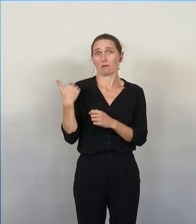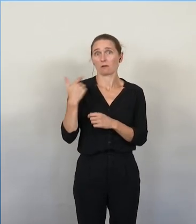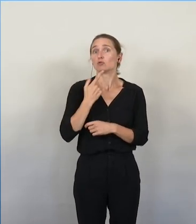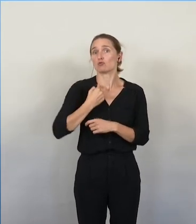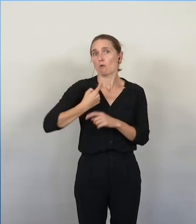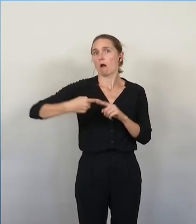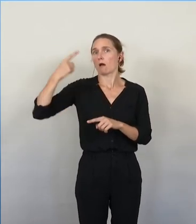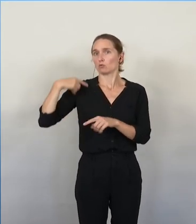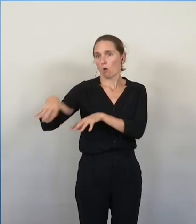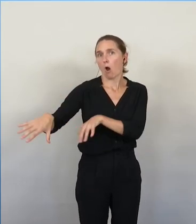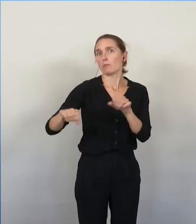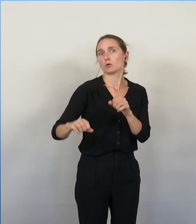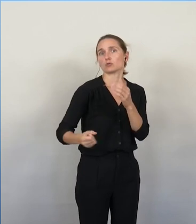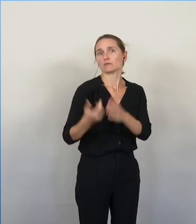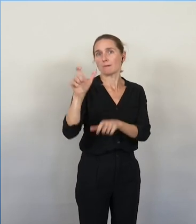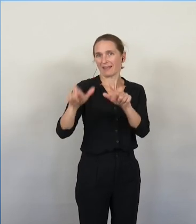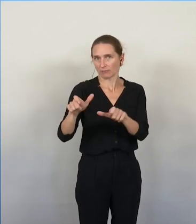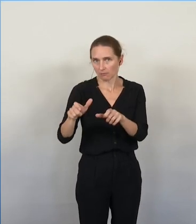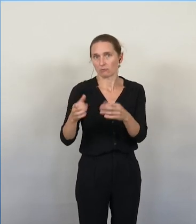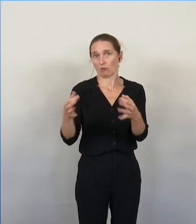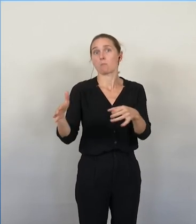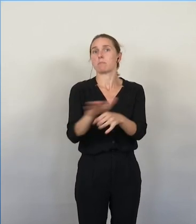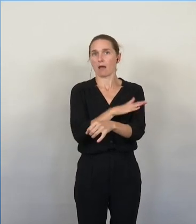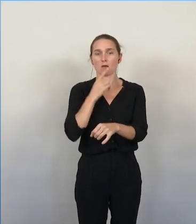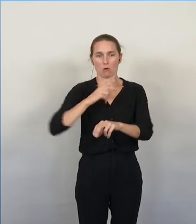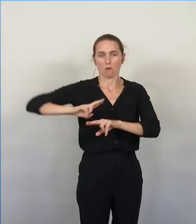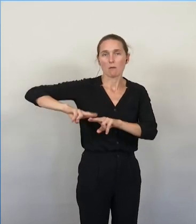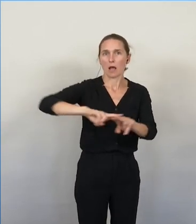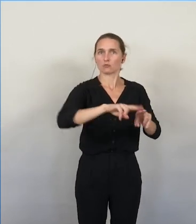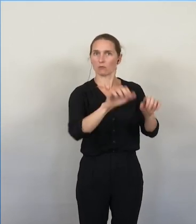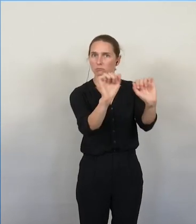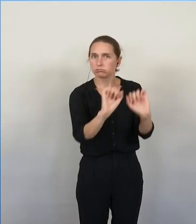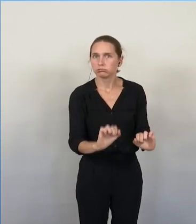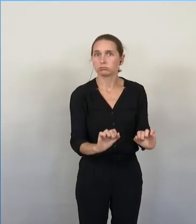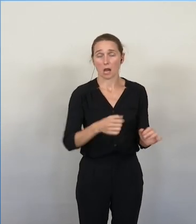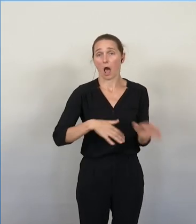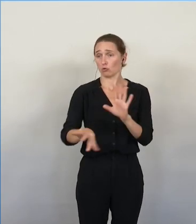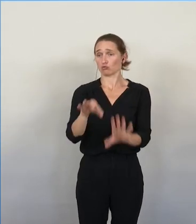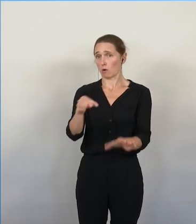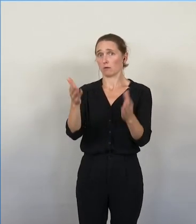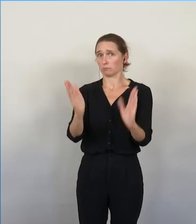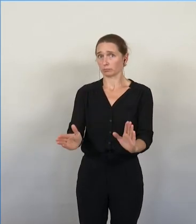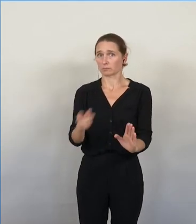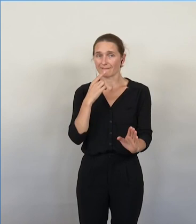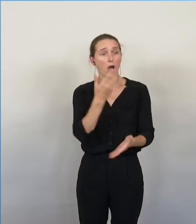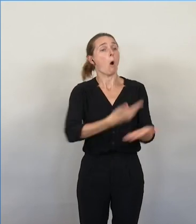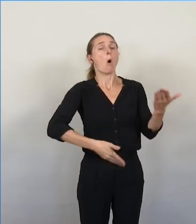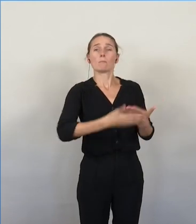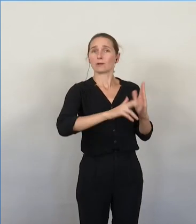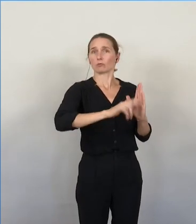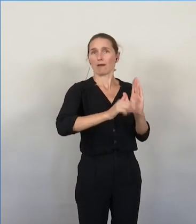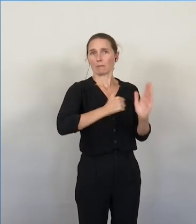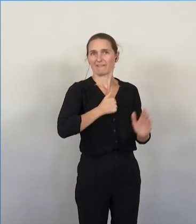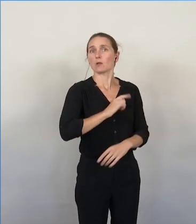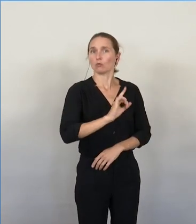assurer l'entretien donc là bon c'est un un choix délibéré ça ne veut pas dire que ça supprimera les contrats privés mais ça veut dire que la